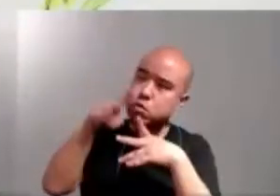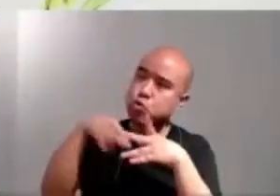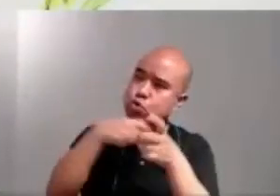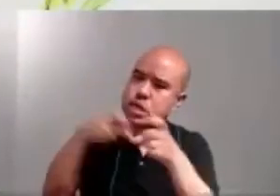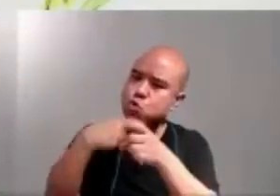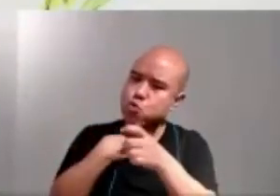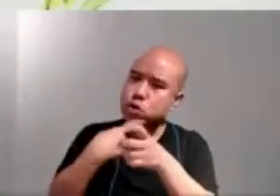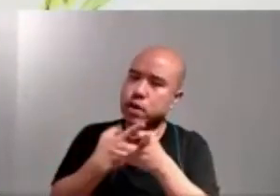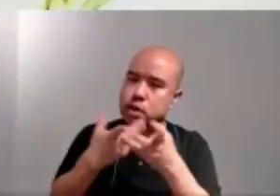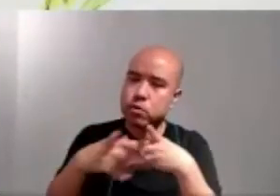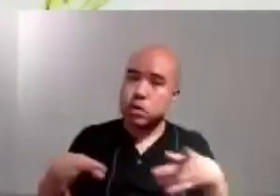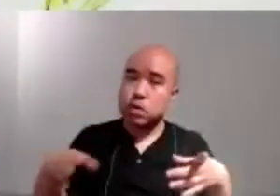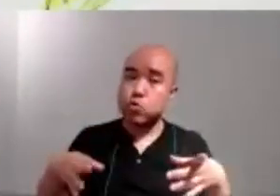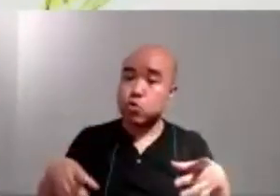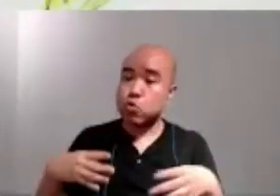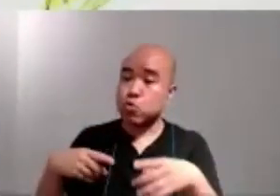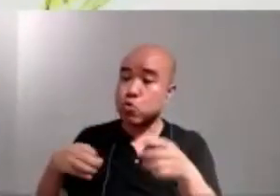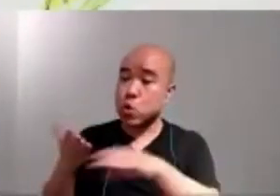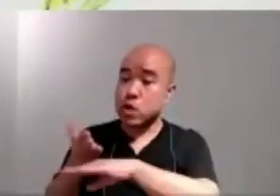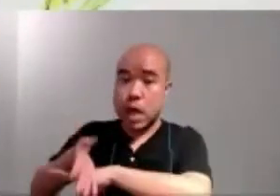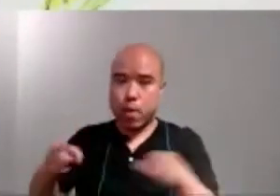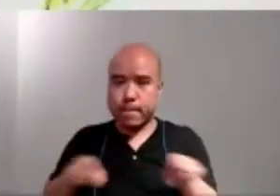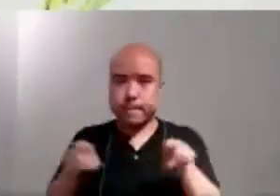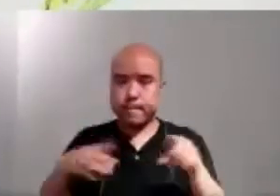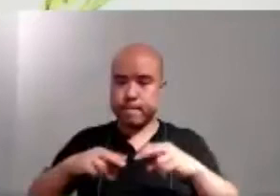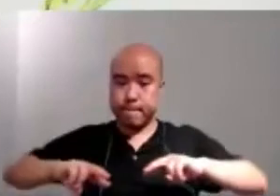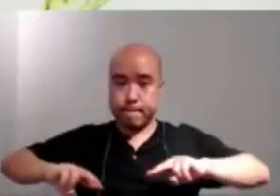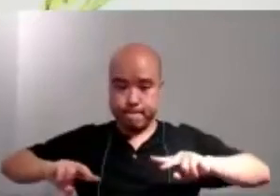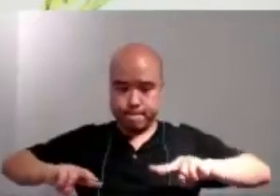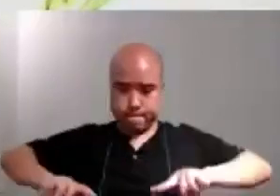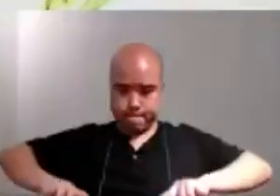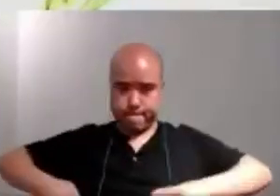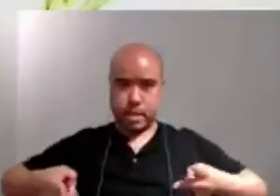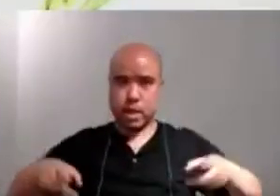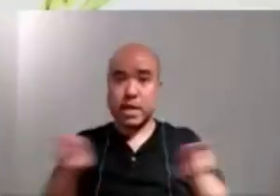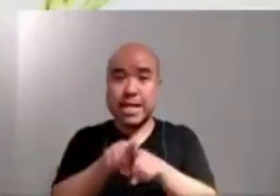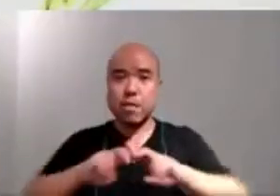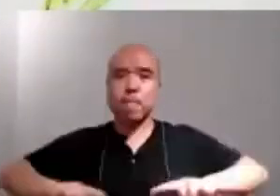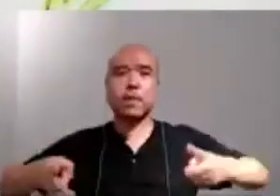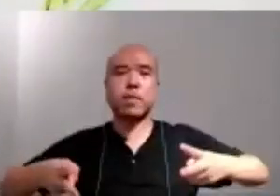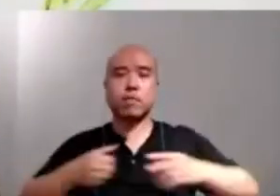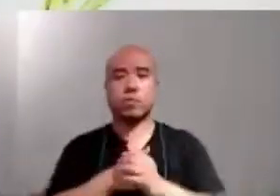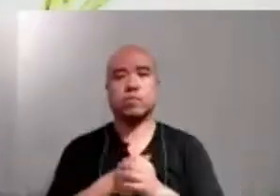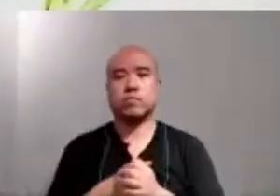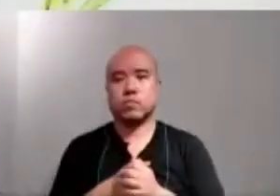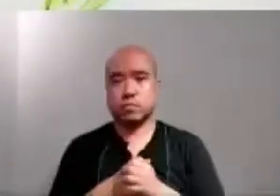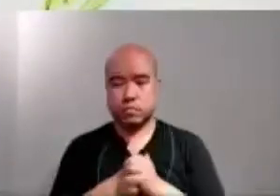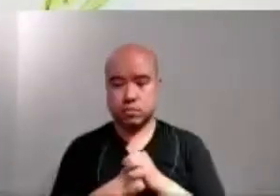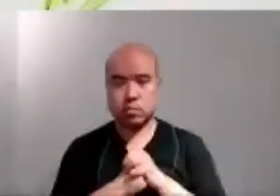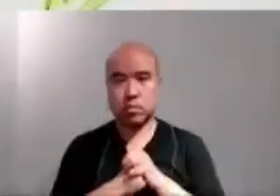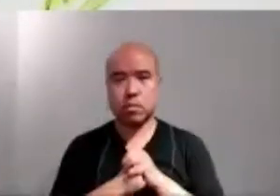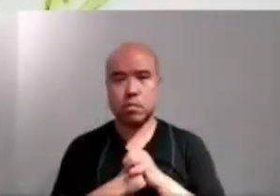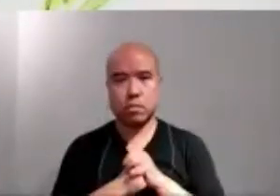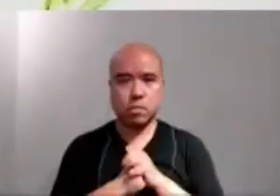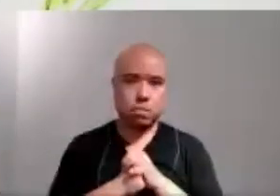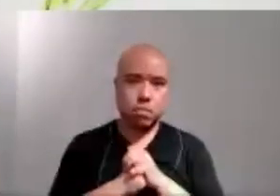跟社會一起去變化。咁社會創業咧，其實引發咗好多動力嘅。咁呢幾日咧，我哋聽咗好多，亦都睇